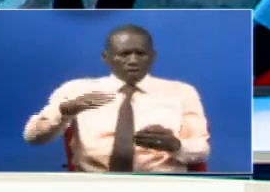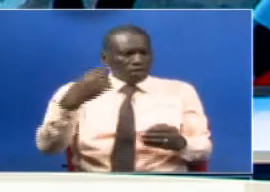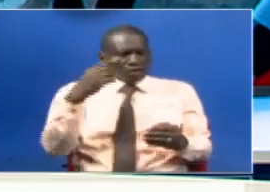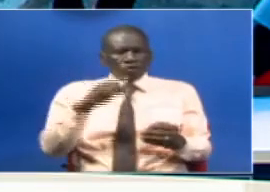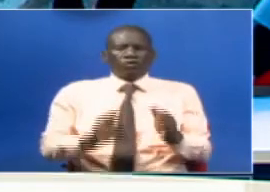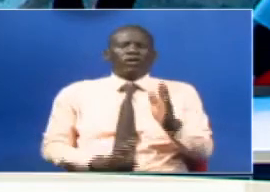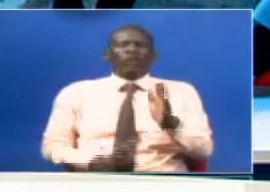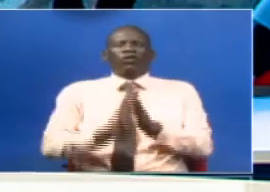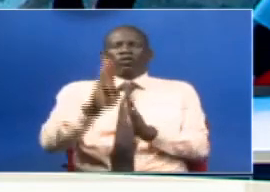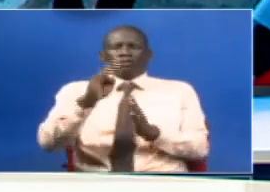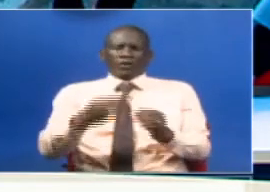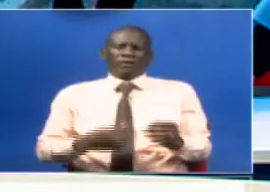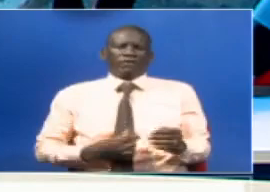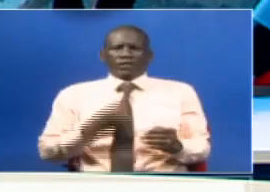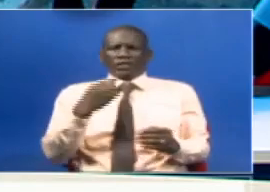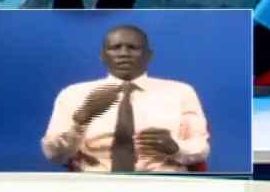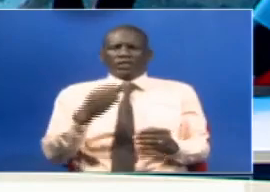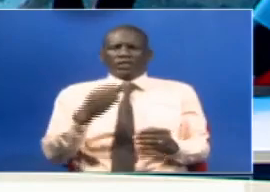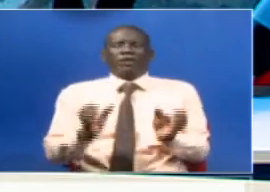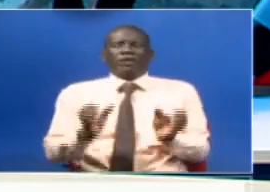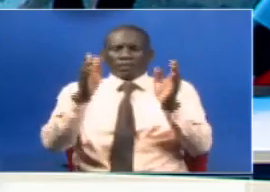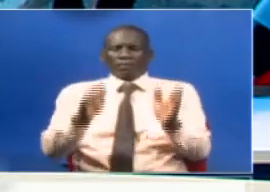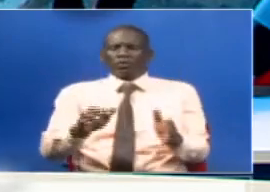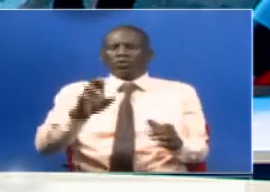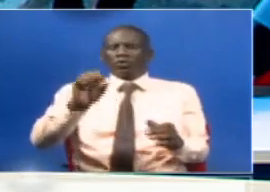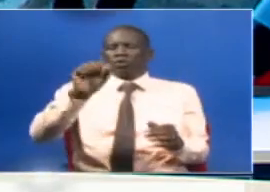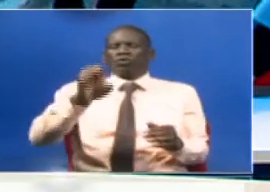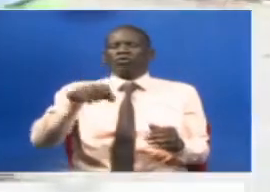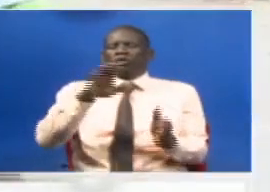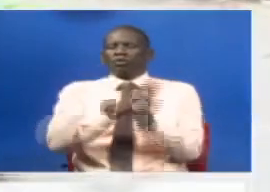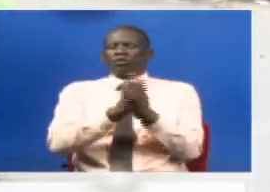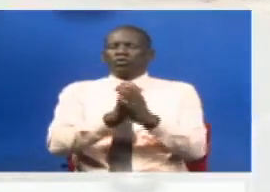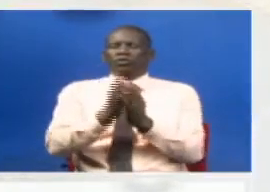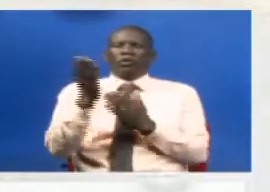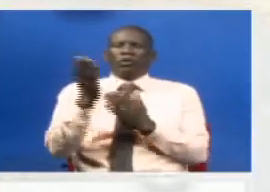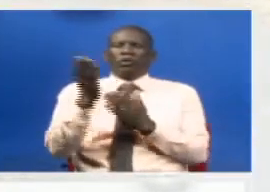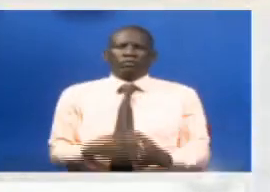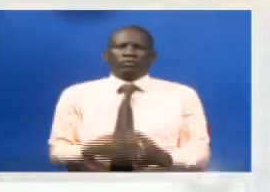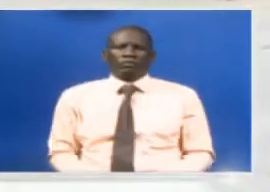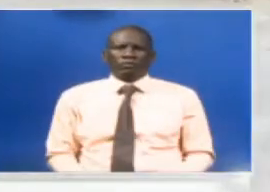maendeleo. Tumpate mwanahabari wetu Rose Ngoe na mengi.